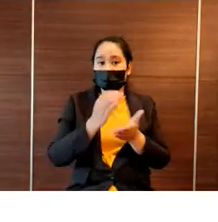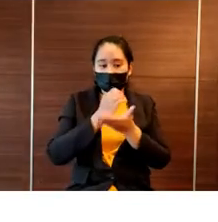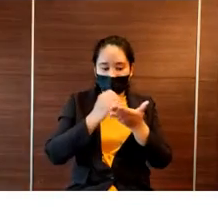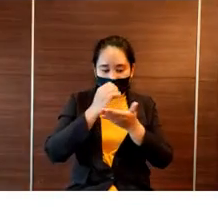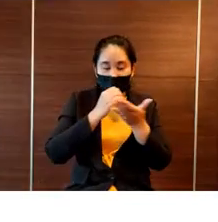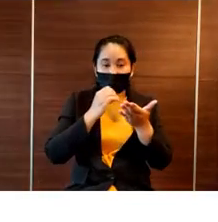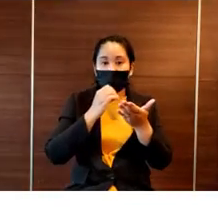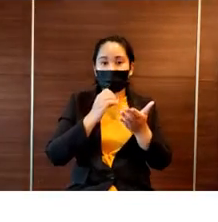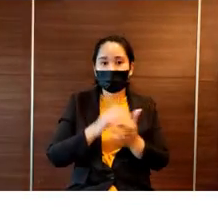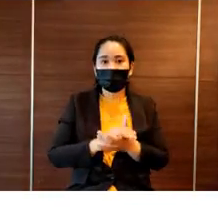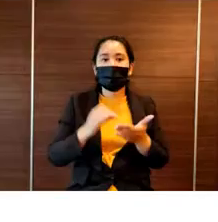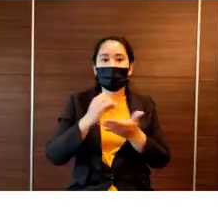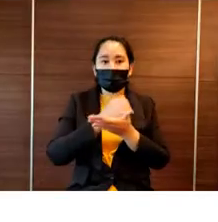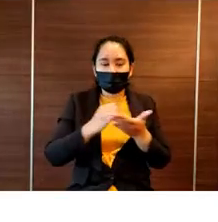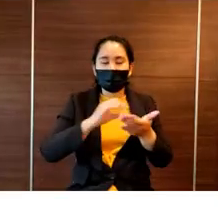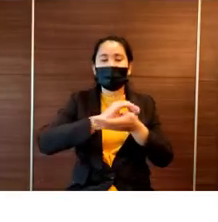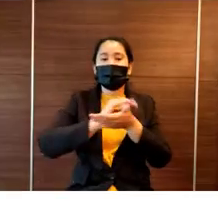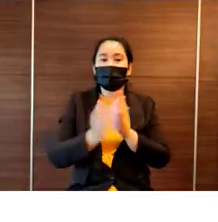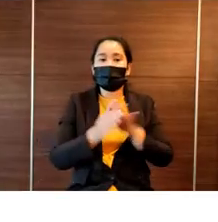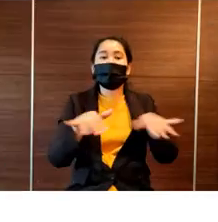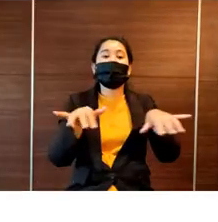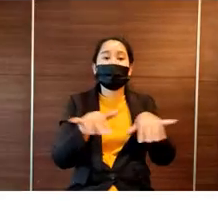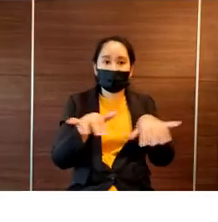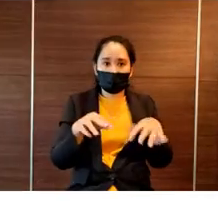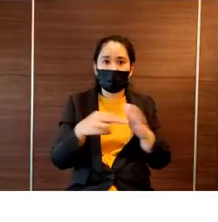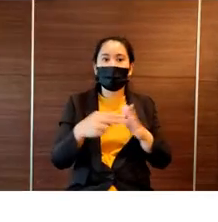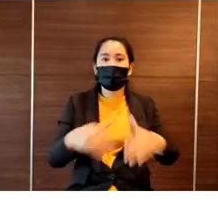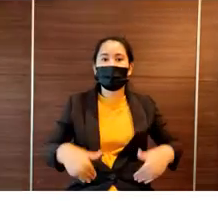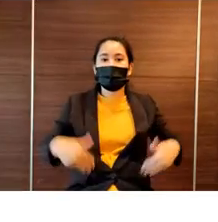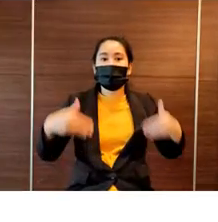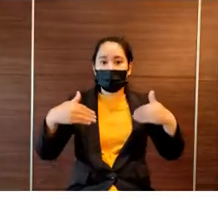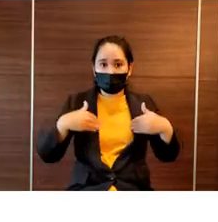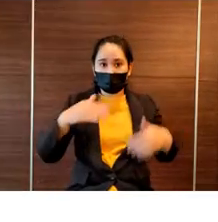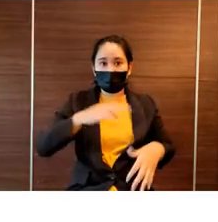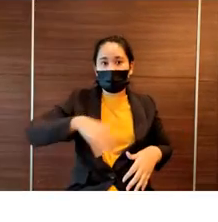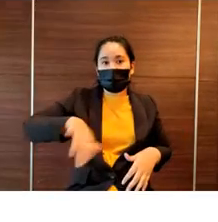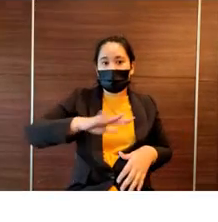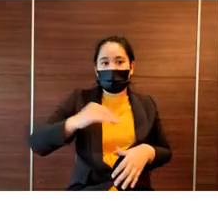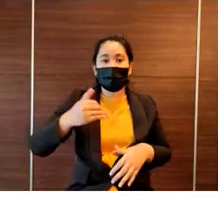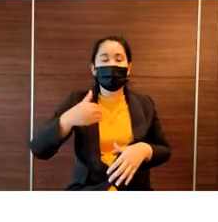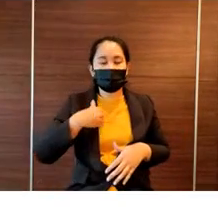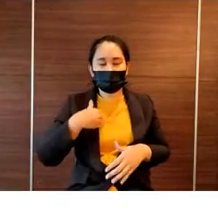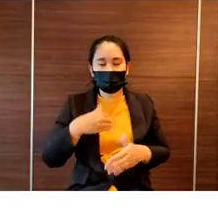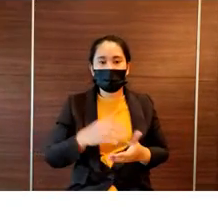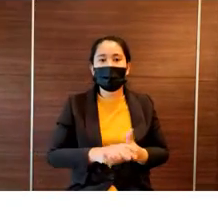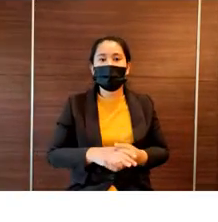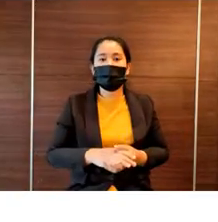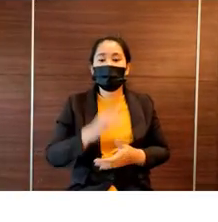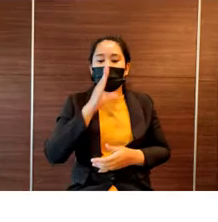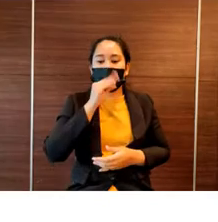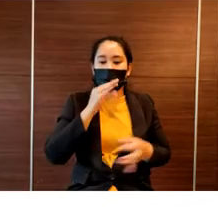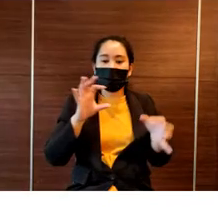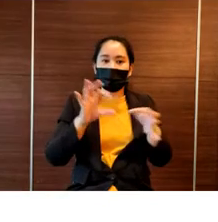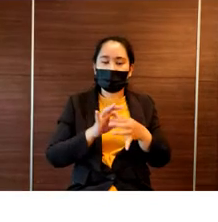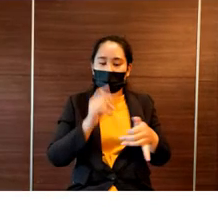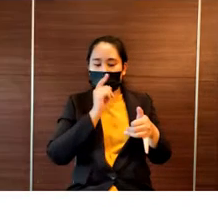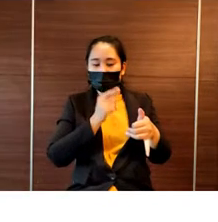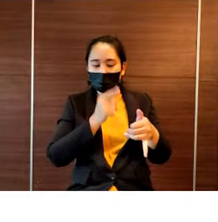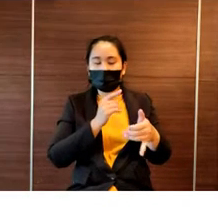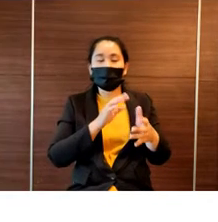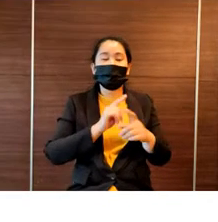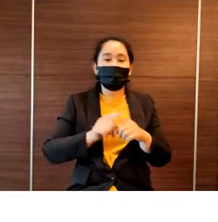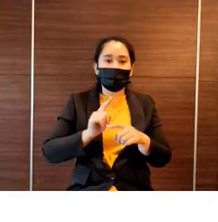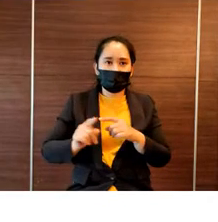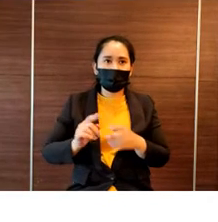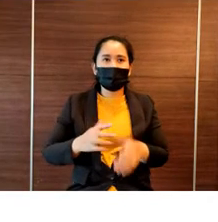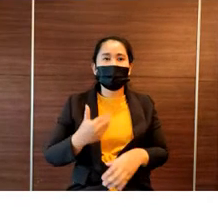ป็นเรื่องธรรมดาเนาะเป็นเรื่องที่อยู่ในวิถีชีวิตของพวกเราซึ่งเราพูดถึงเรื่องของเมียพูดถึงเรื่องของการตีตาตัวเองแต่ว่ามีอีกเรื่